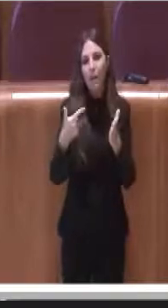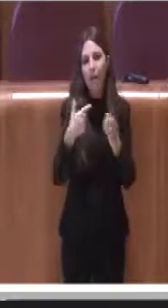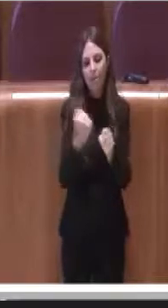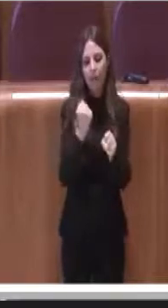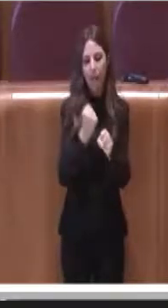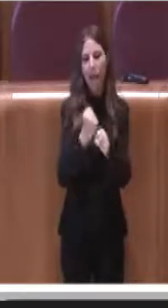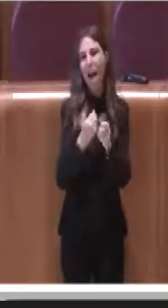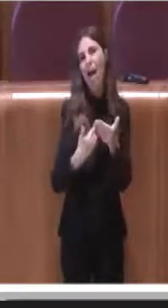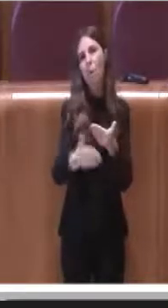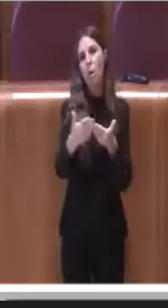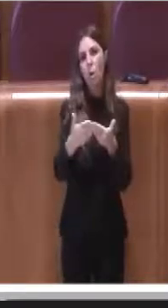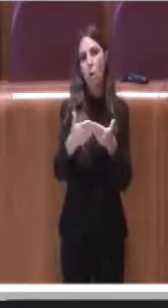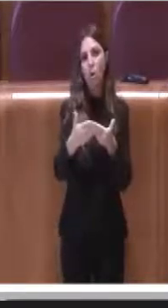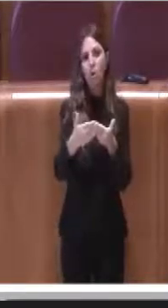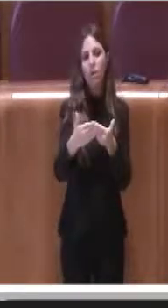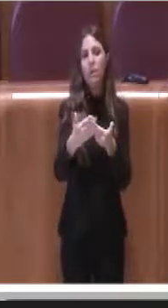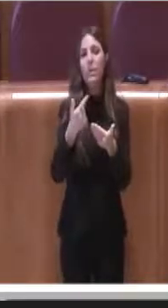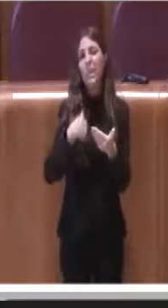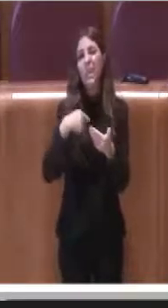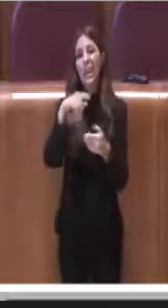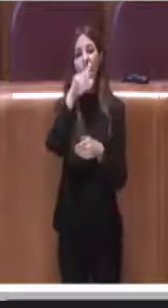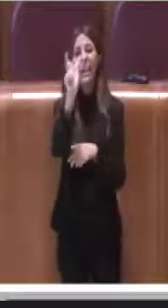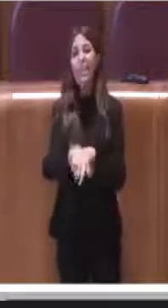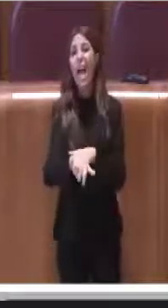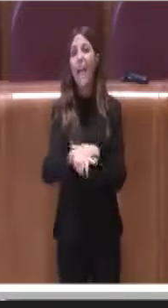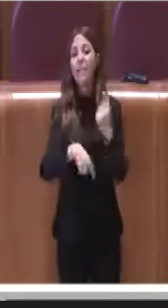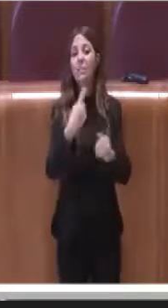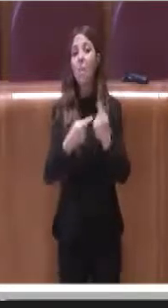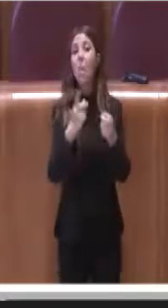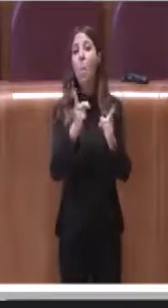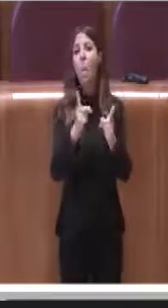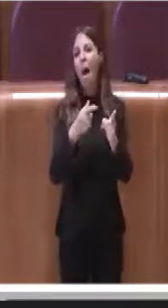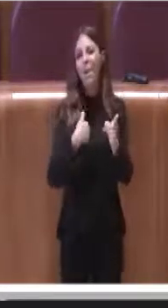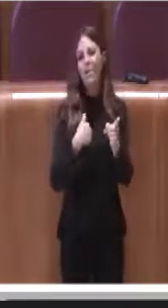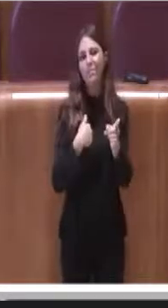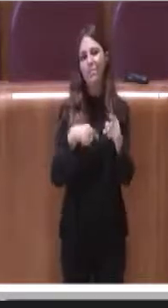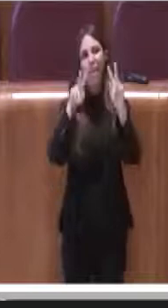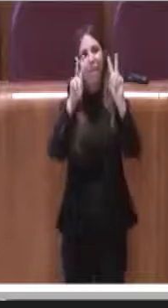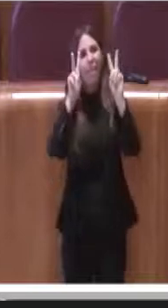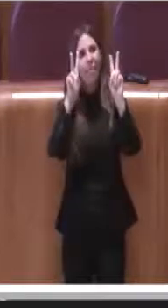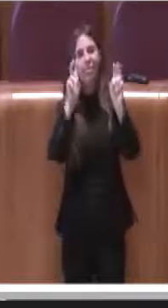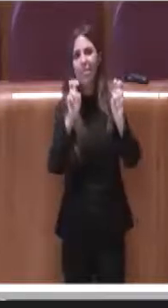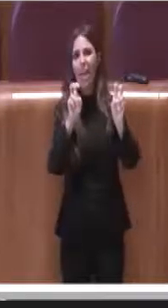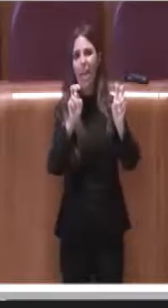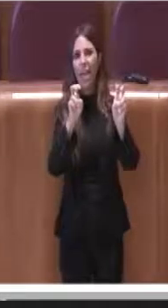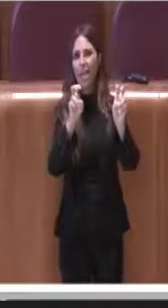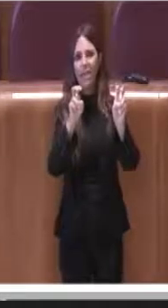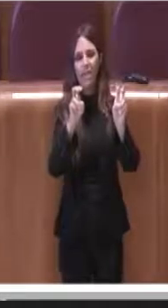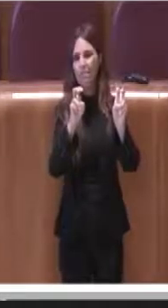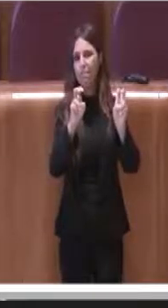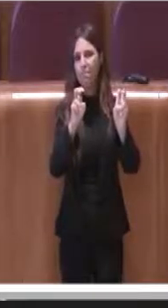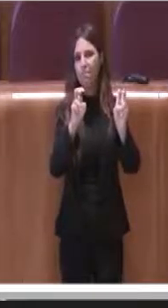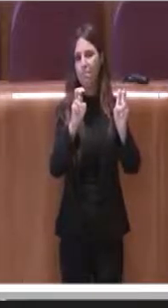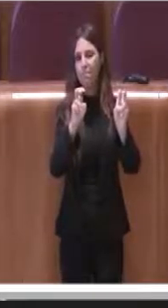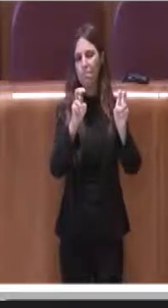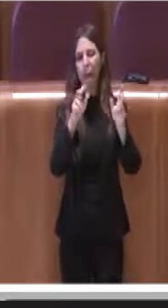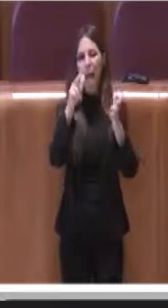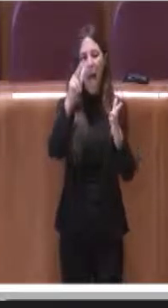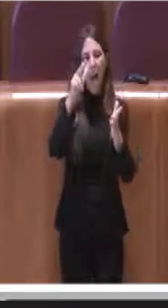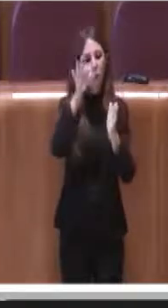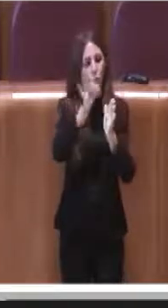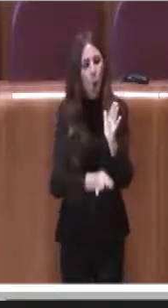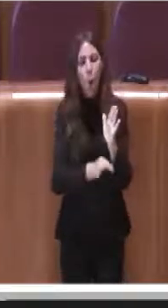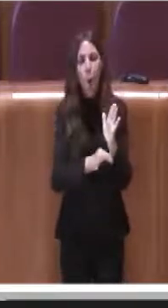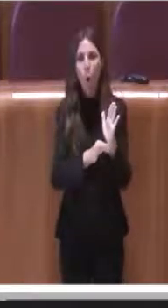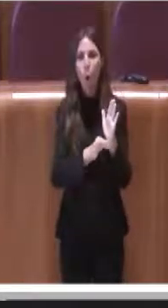noi. E come al solito in Italia non si riesce neanche su questo tema ad approvare delle normative